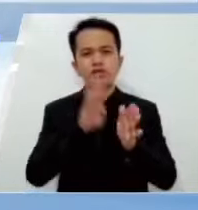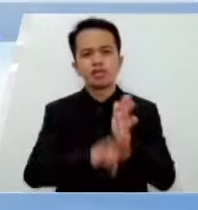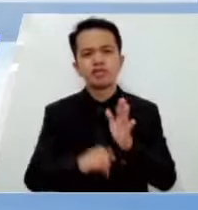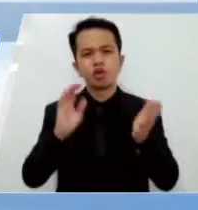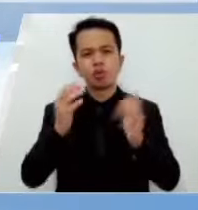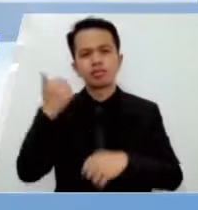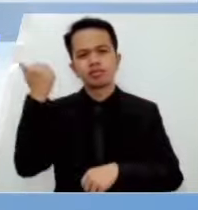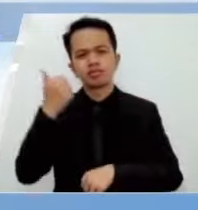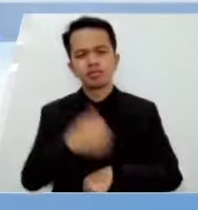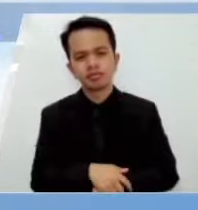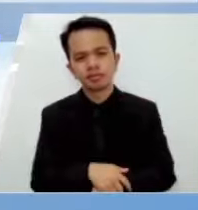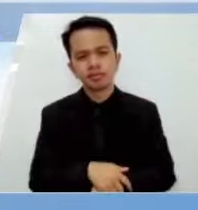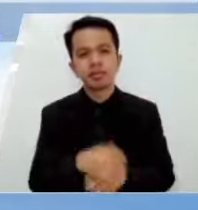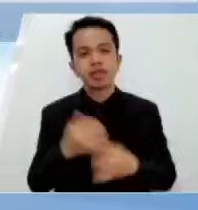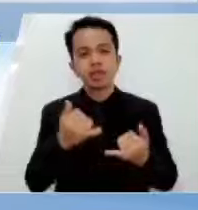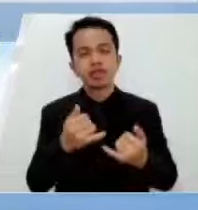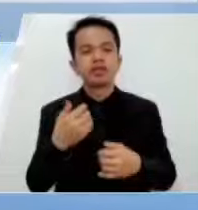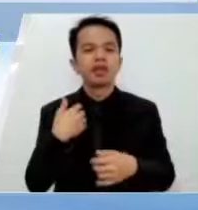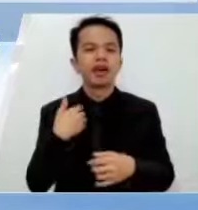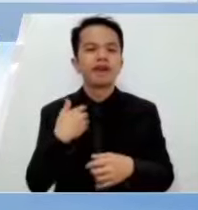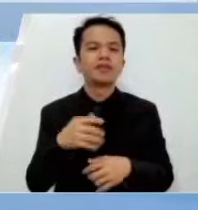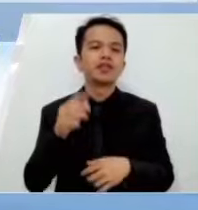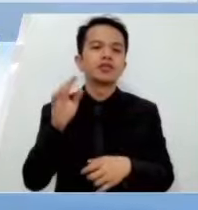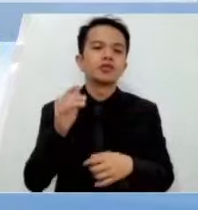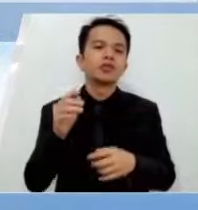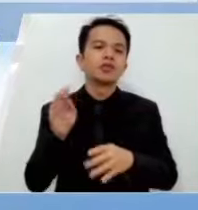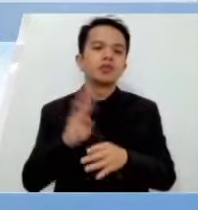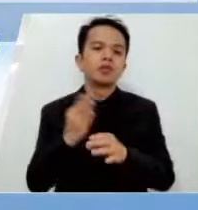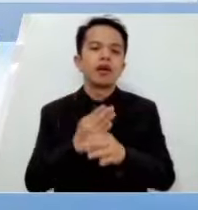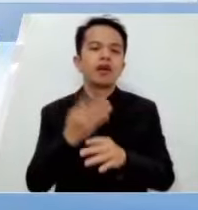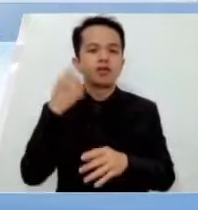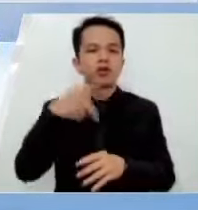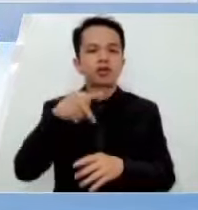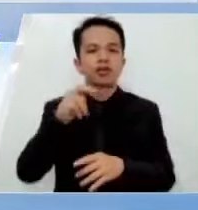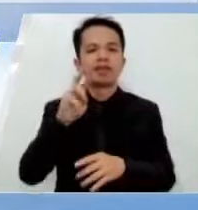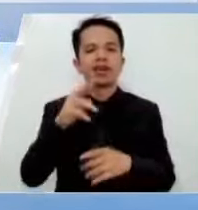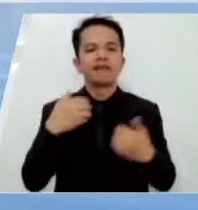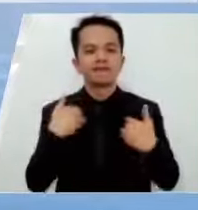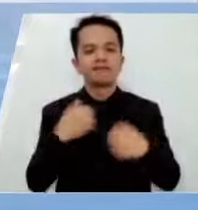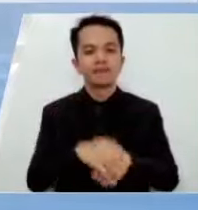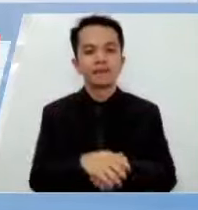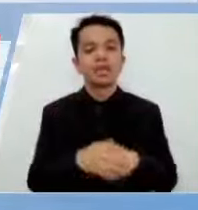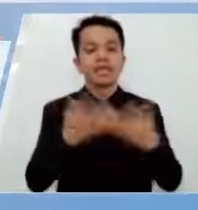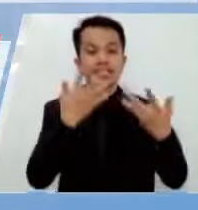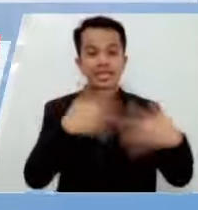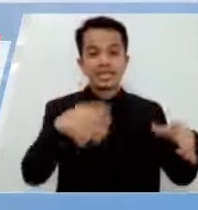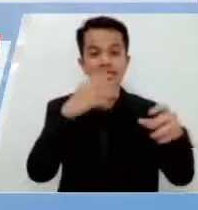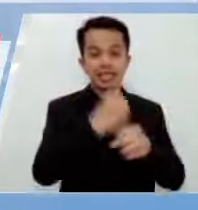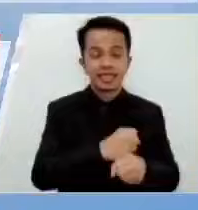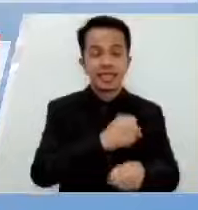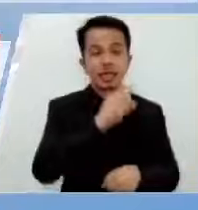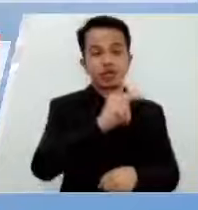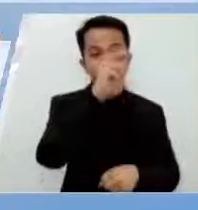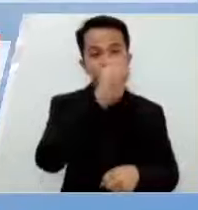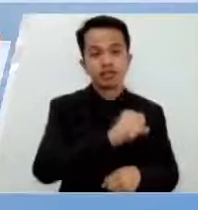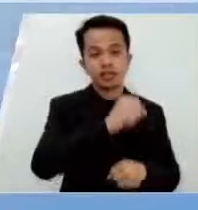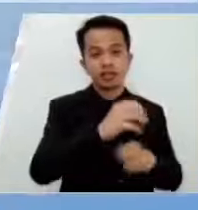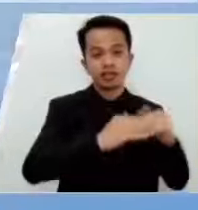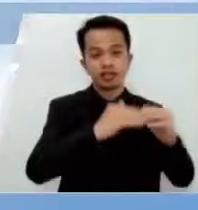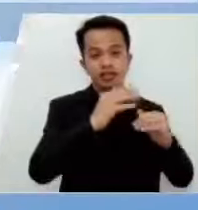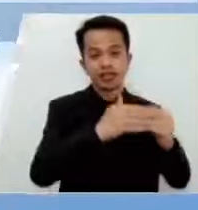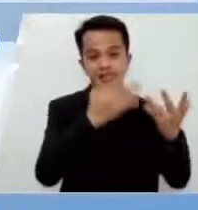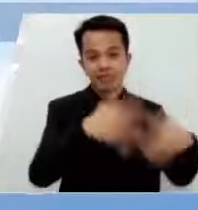inisyal na 25 bus na inaprubang bumiyahe sa ruta ng PNR. Oras na matapos ang North-South Commuter Railway, kakayanin na raw ng bagong